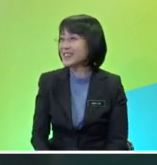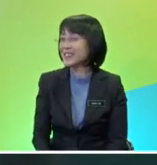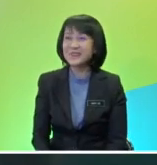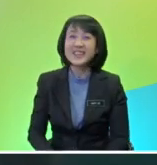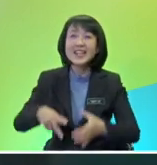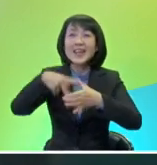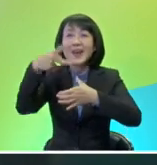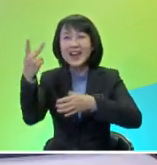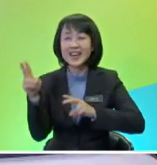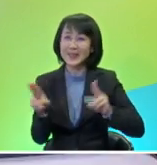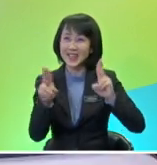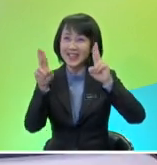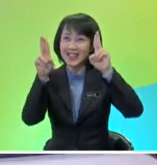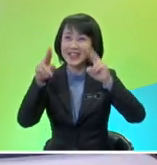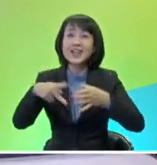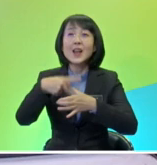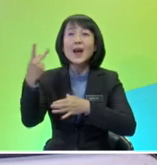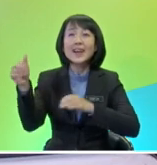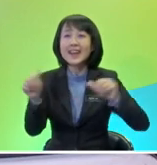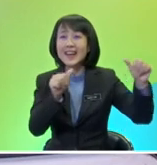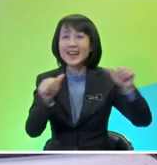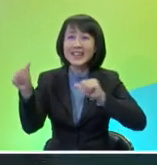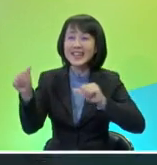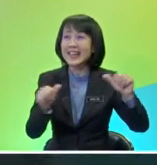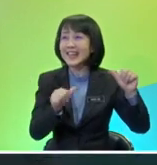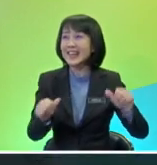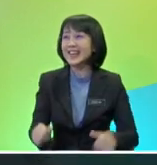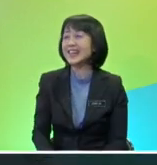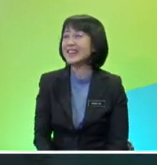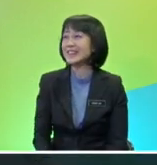udara, keluarkan angin. Ya. Yeah. Okey, kita masukkan. Kalau masuk macam ni memanglah